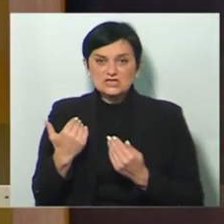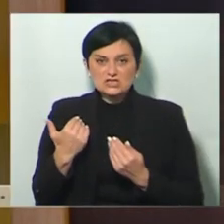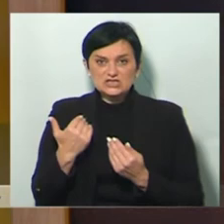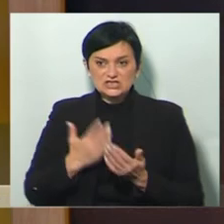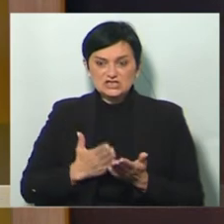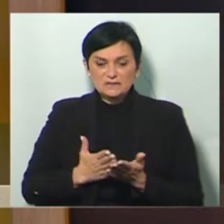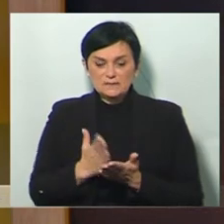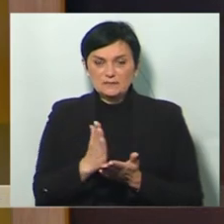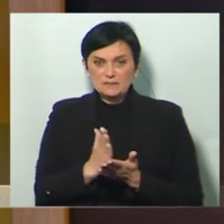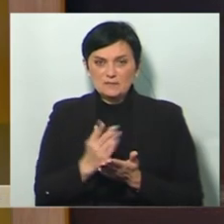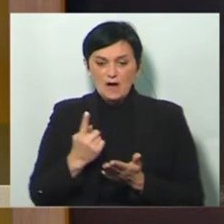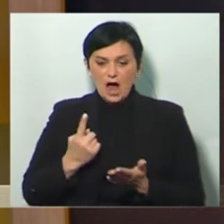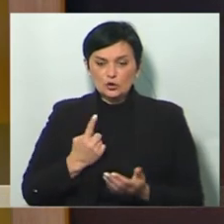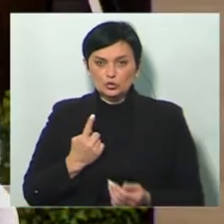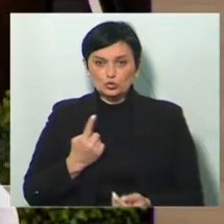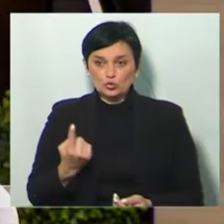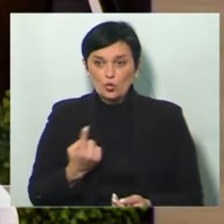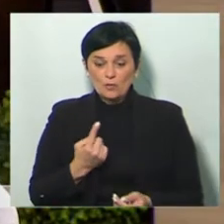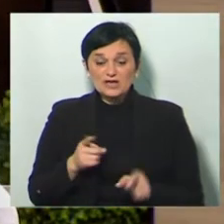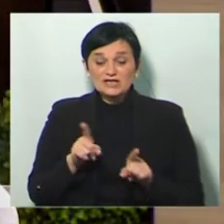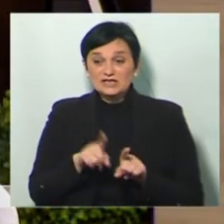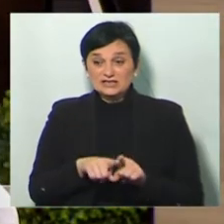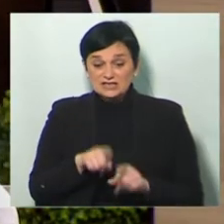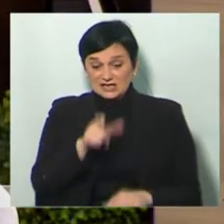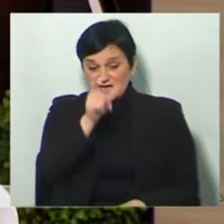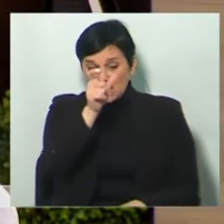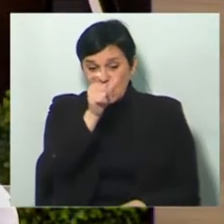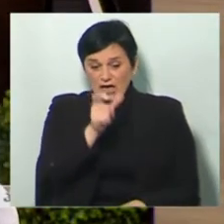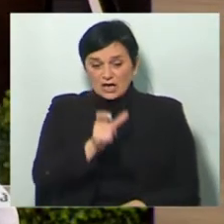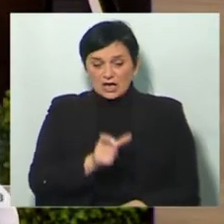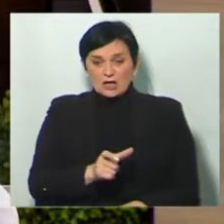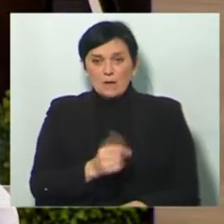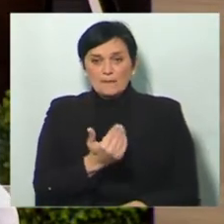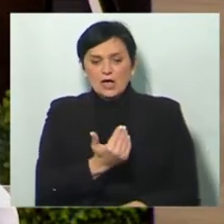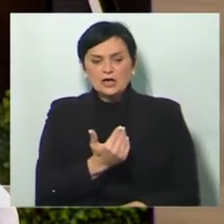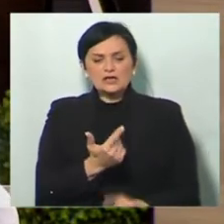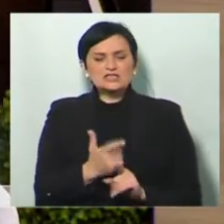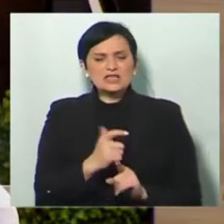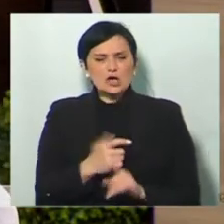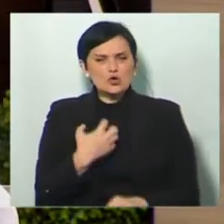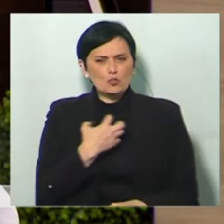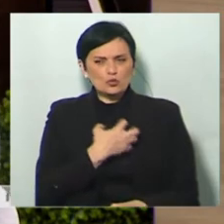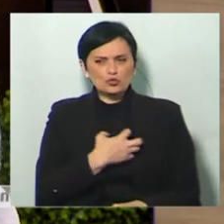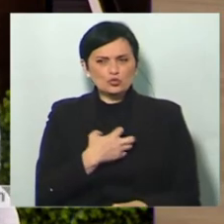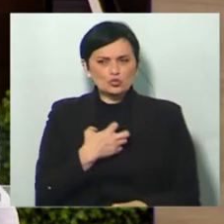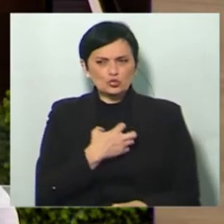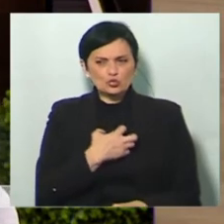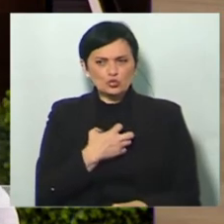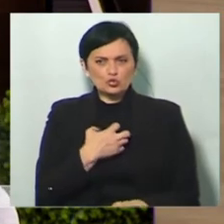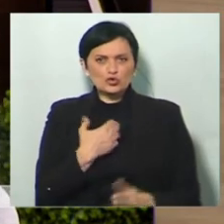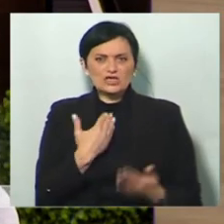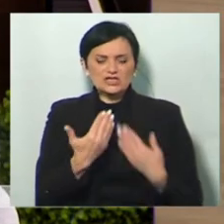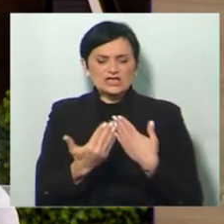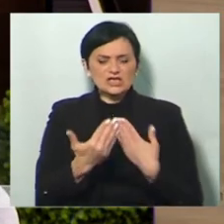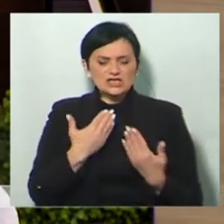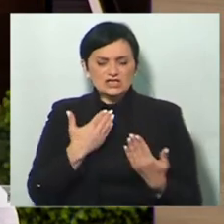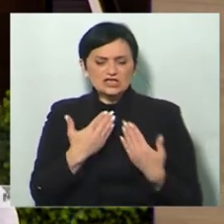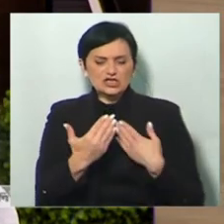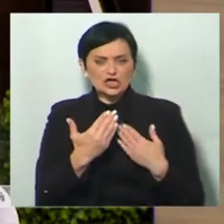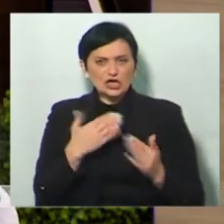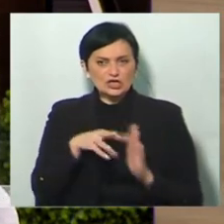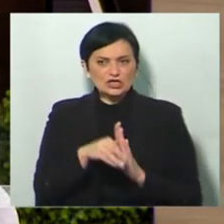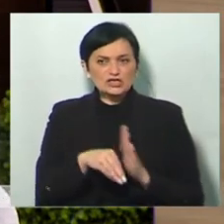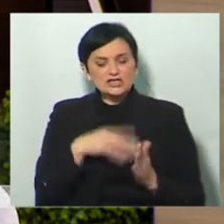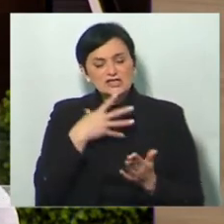obis. Da. Iți te adem ani romisă zâle am nișnolovani aro. Interacția și chevides.